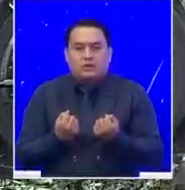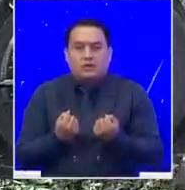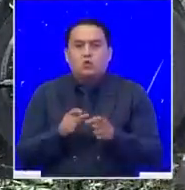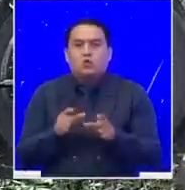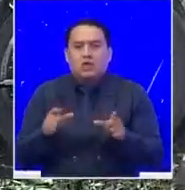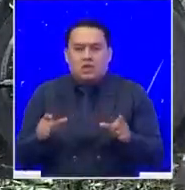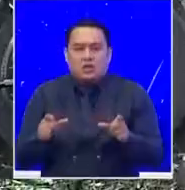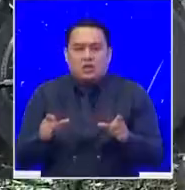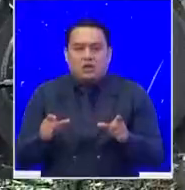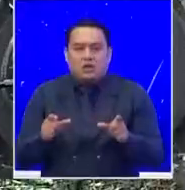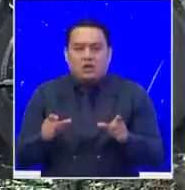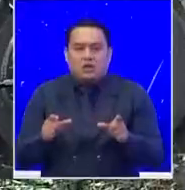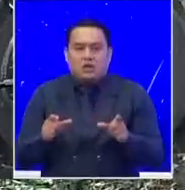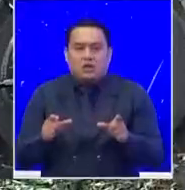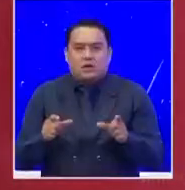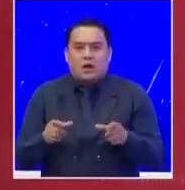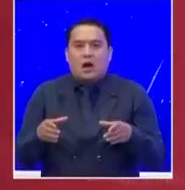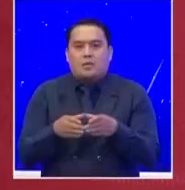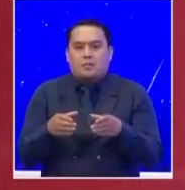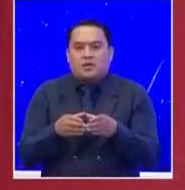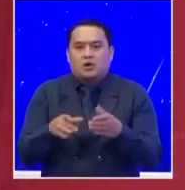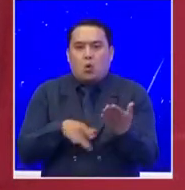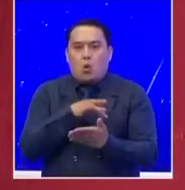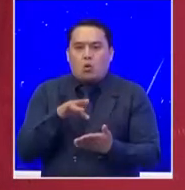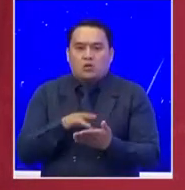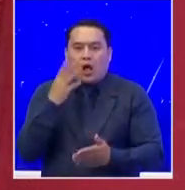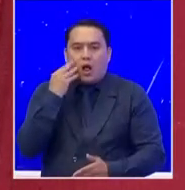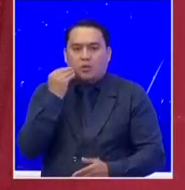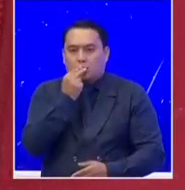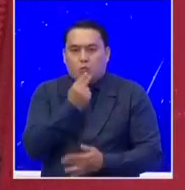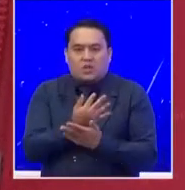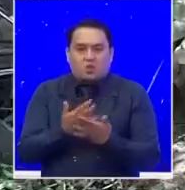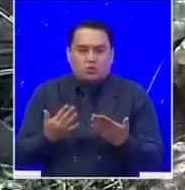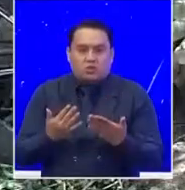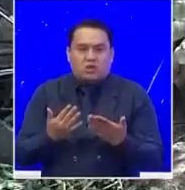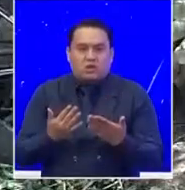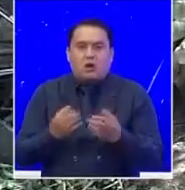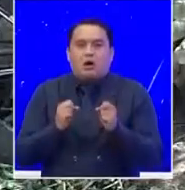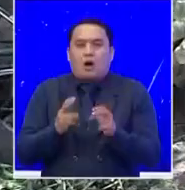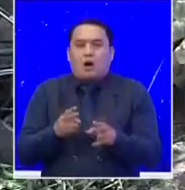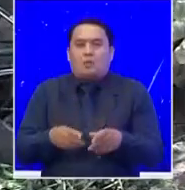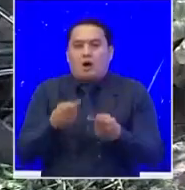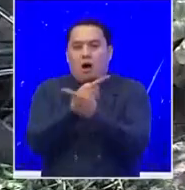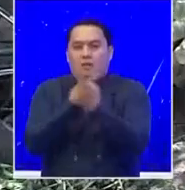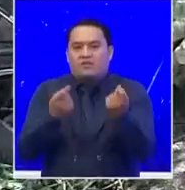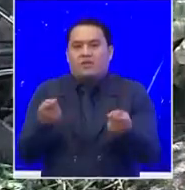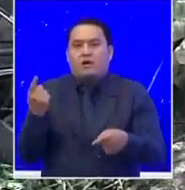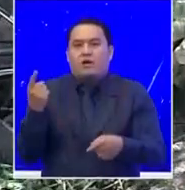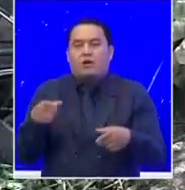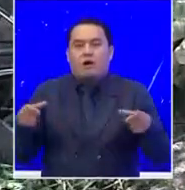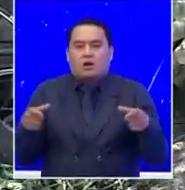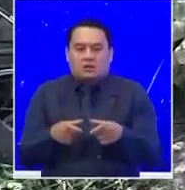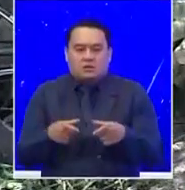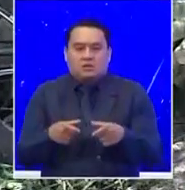неравнодушных людей компании города Алматы продукты питания. Мы как только объявили карантин, как